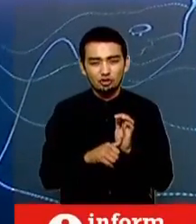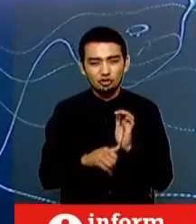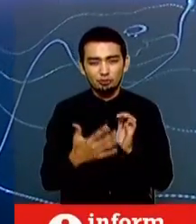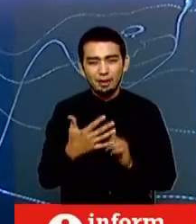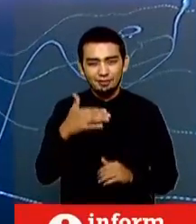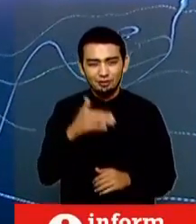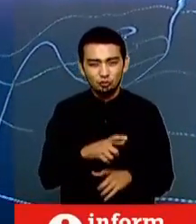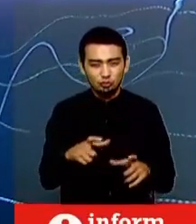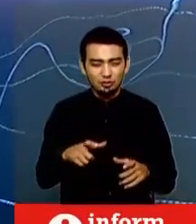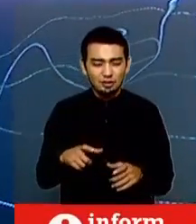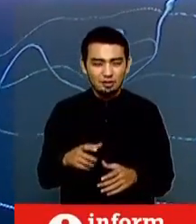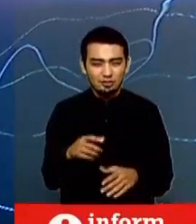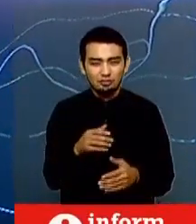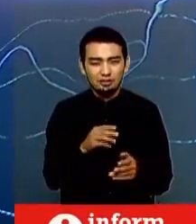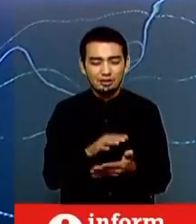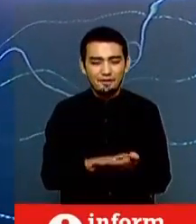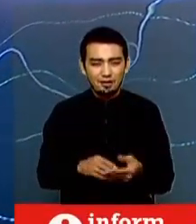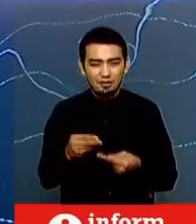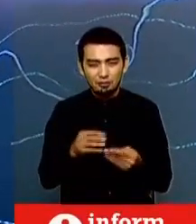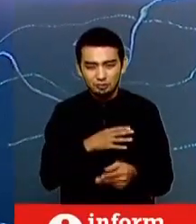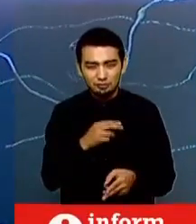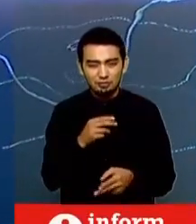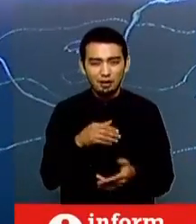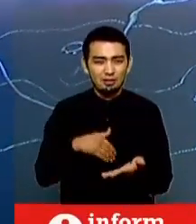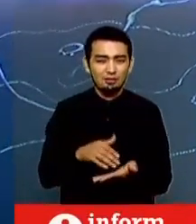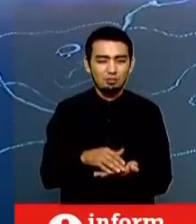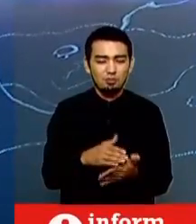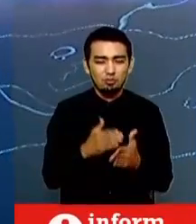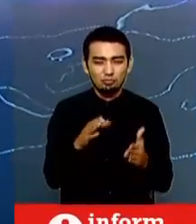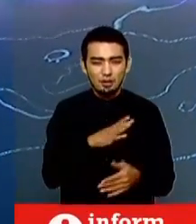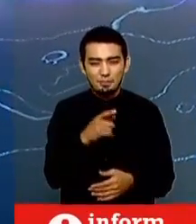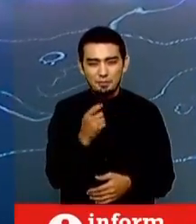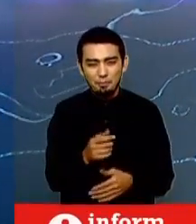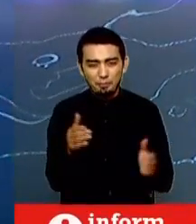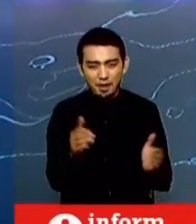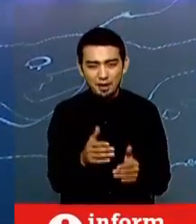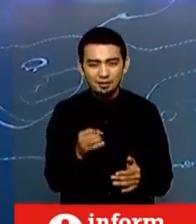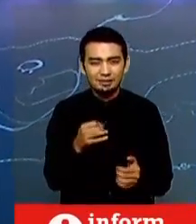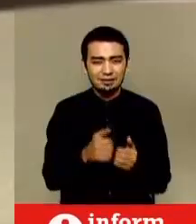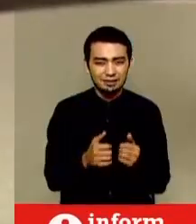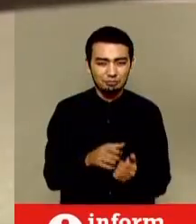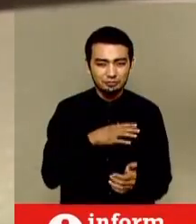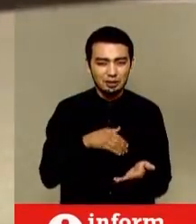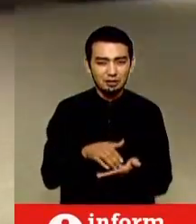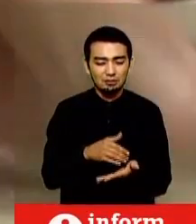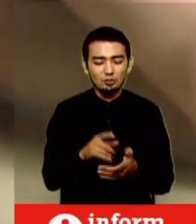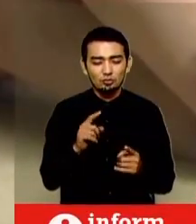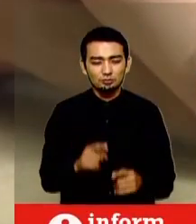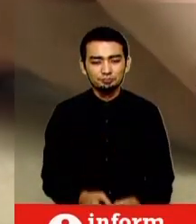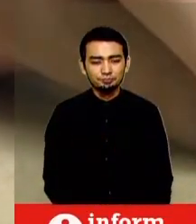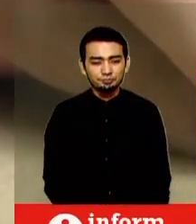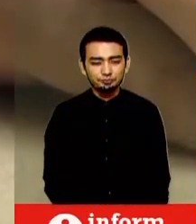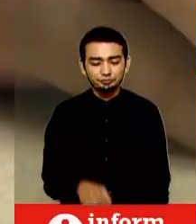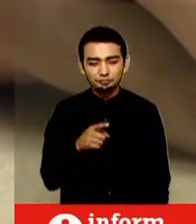большинство отказывают? Какой самый большой и самый маленький долг списали гражданам? Выясняла Людмила Батюшкина. По соцсетям